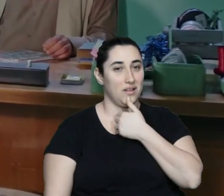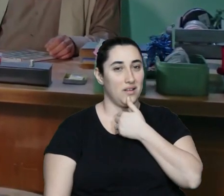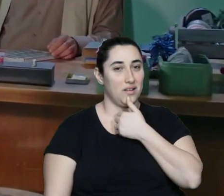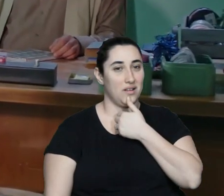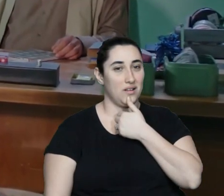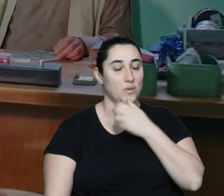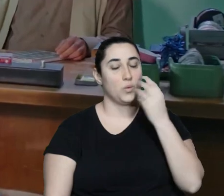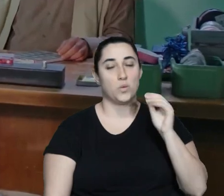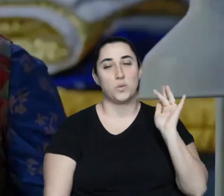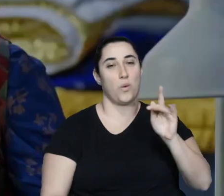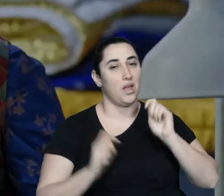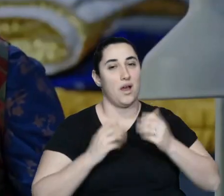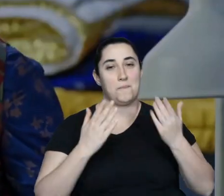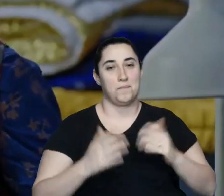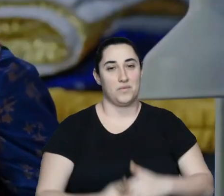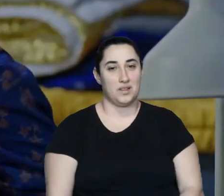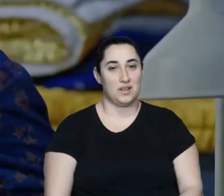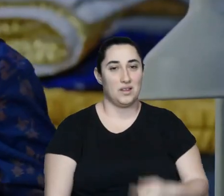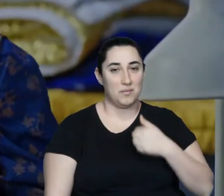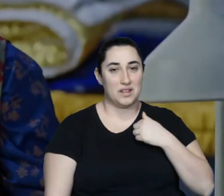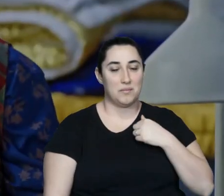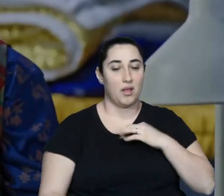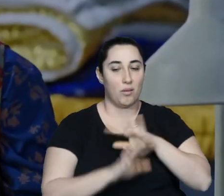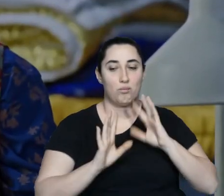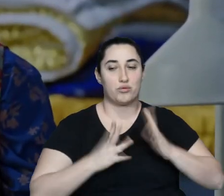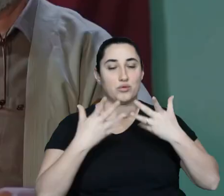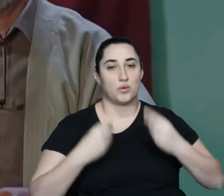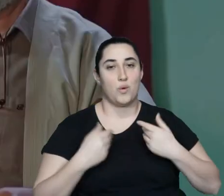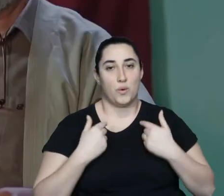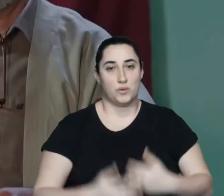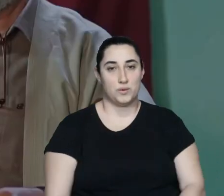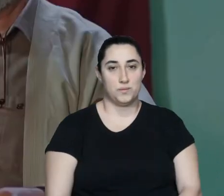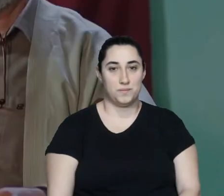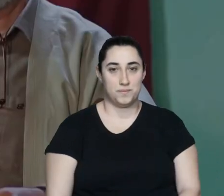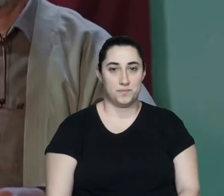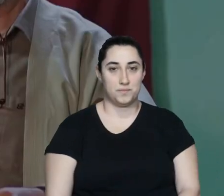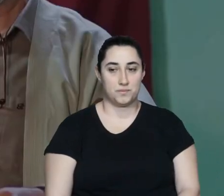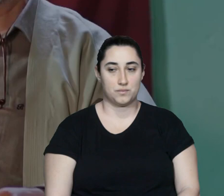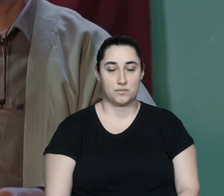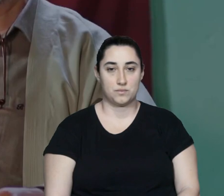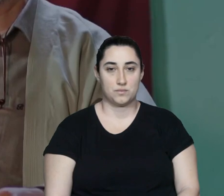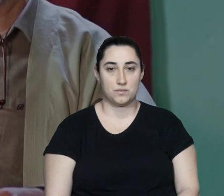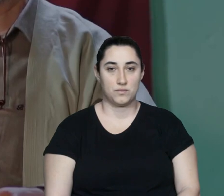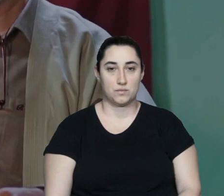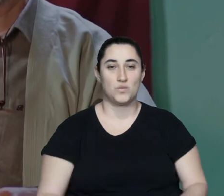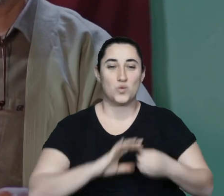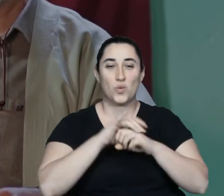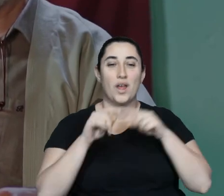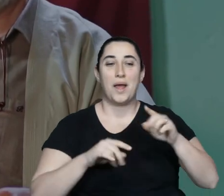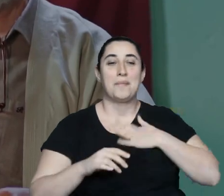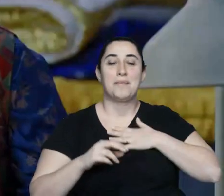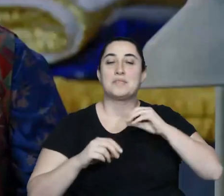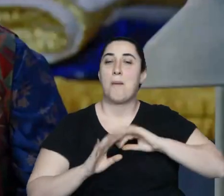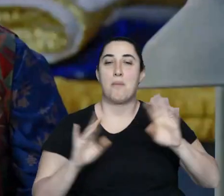Santra'dan ne çaktın be? Benim bütün sigortalar attı ya. Dünyayı put etmemek lazım